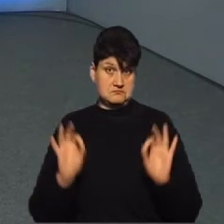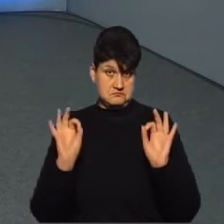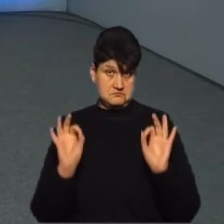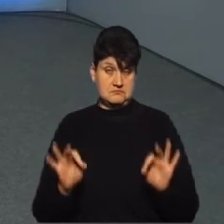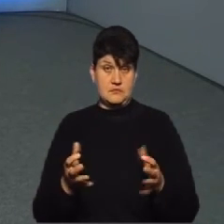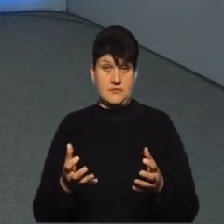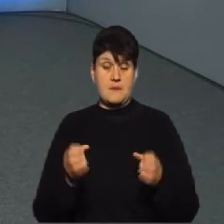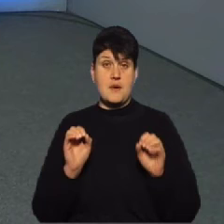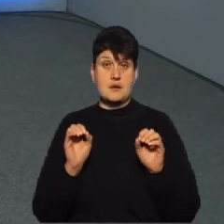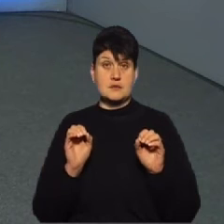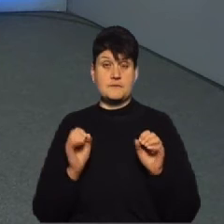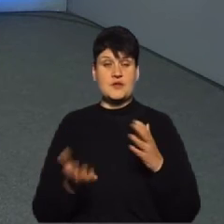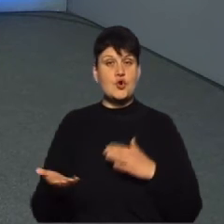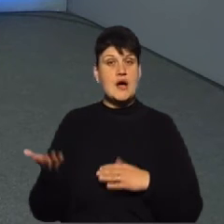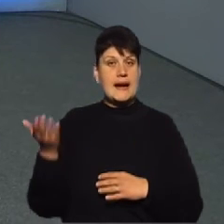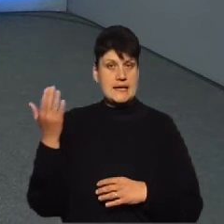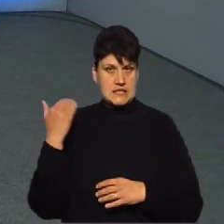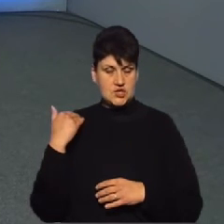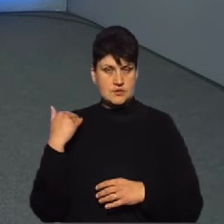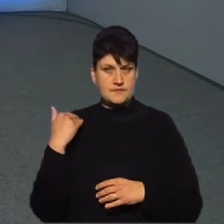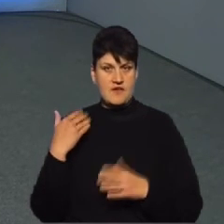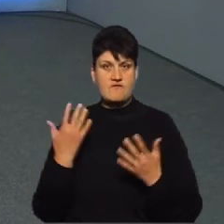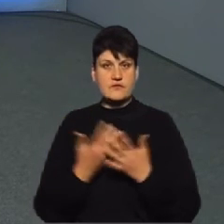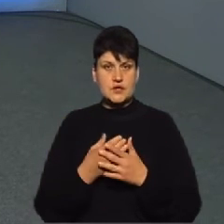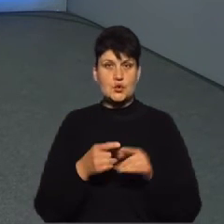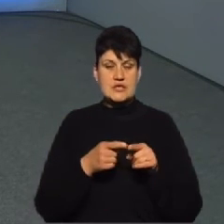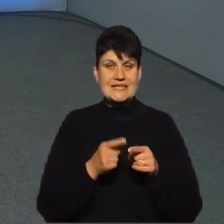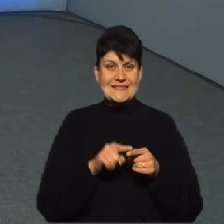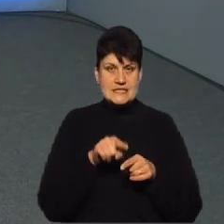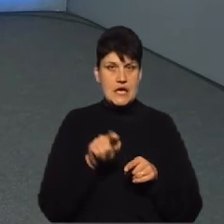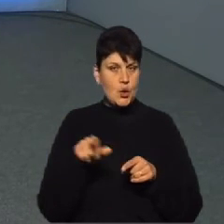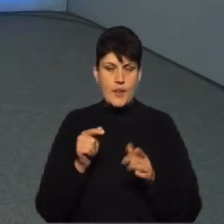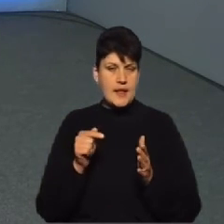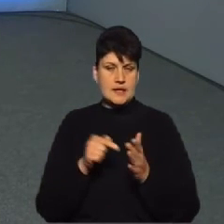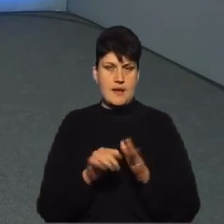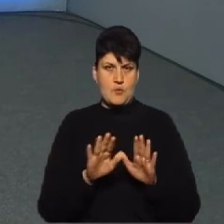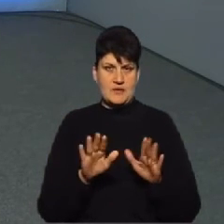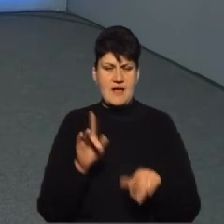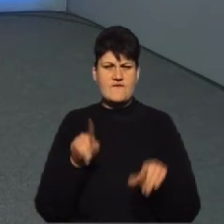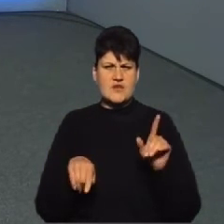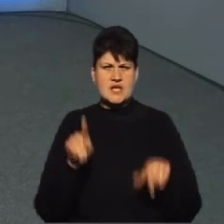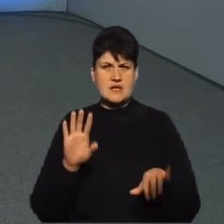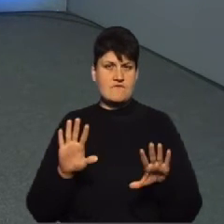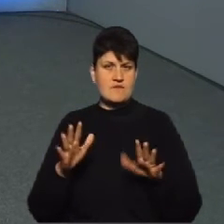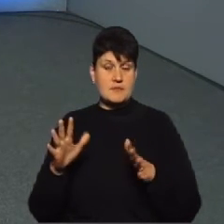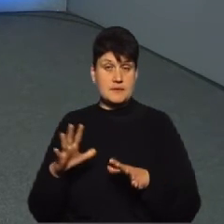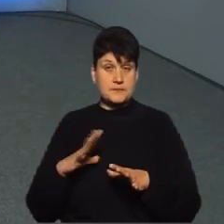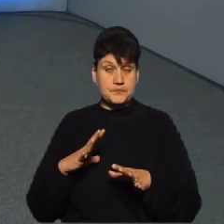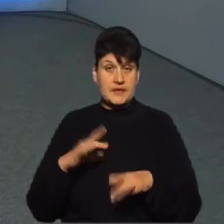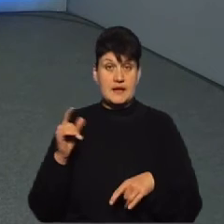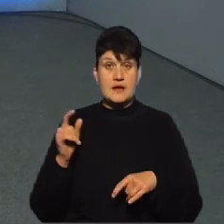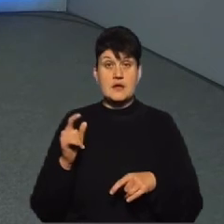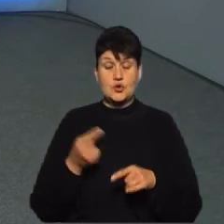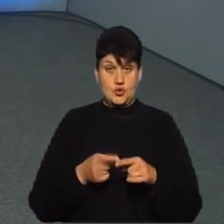раніше в кіно такі люди взагалі не попадали, хоча дуже в таких рідкісних хіба випадках на фестивальному кіно, то зараз це на рівні